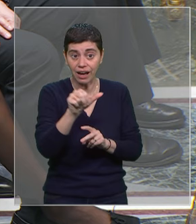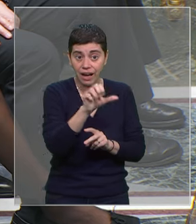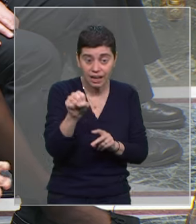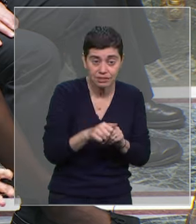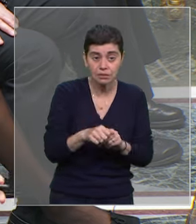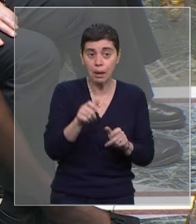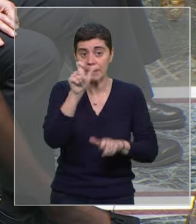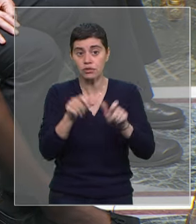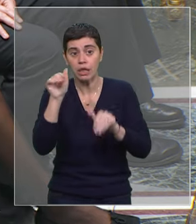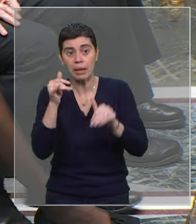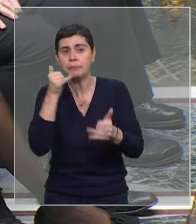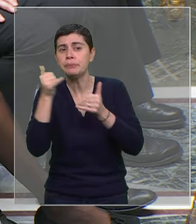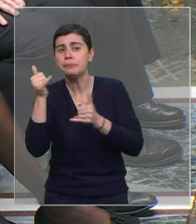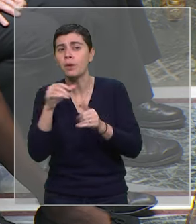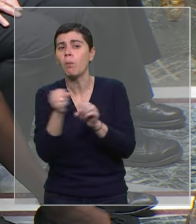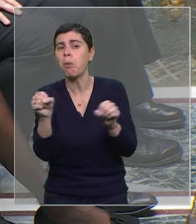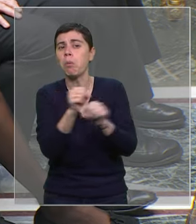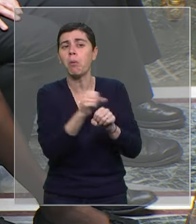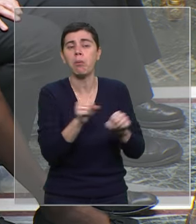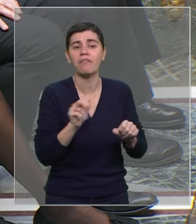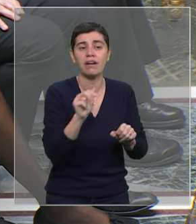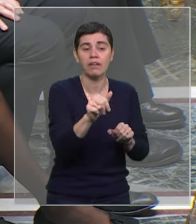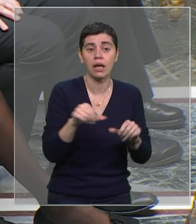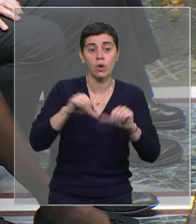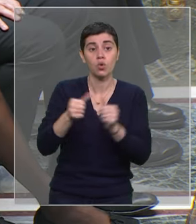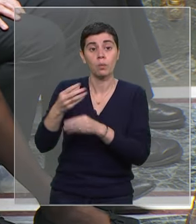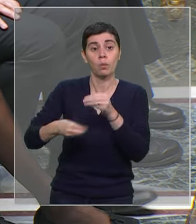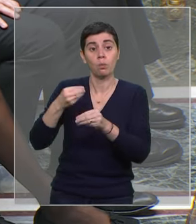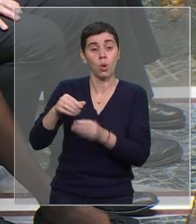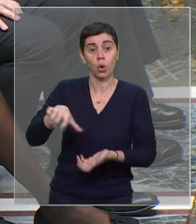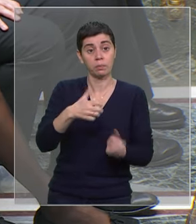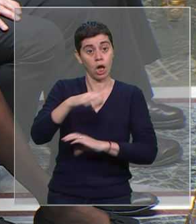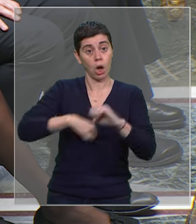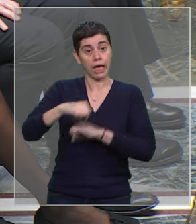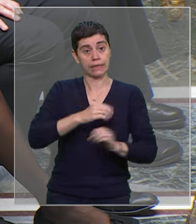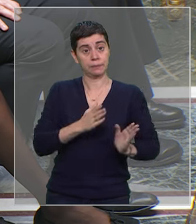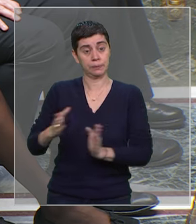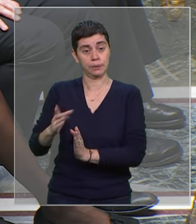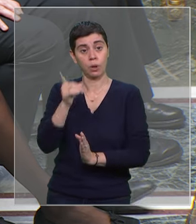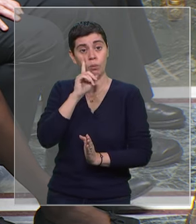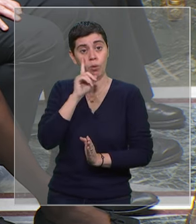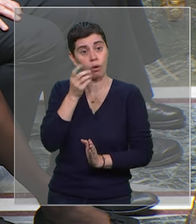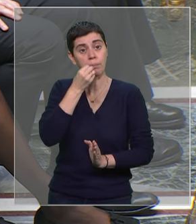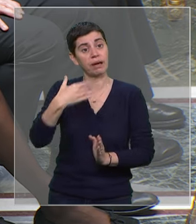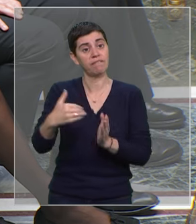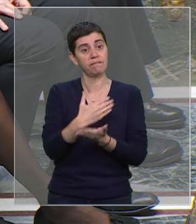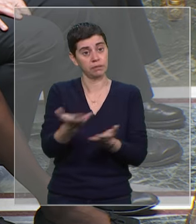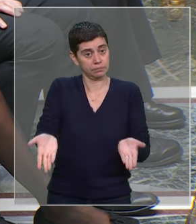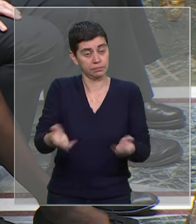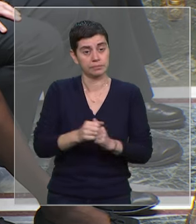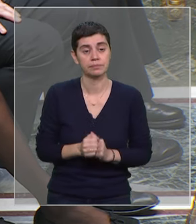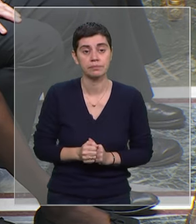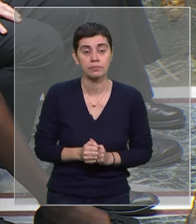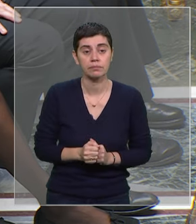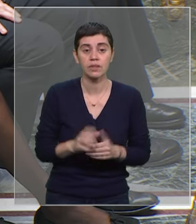multipliées. Il n'y a pas eu de désorganisation de la Coupe du Monde de rugby parce que nous avons su être au rendez-vous. Alors oui, des moyens exceptionnels seront là pour les